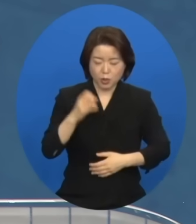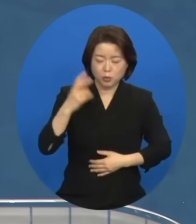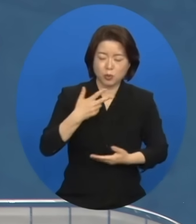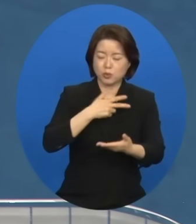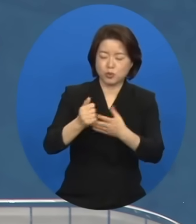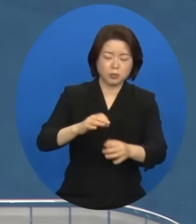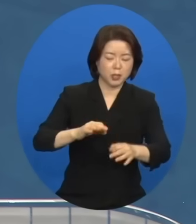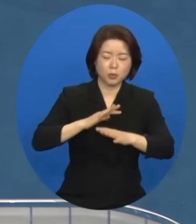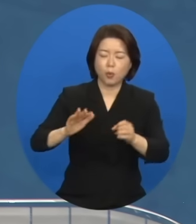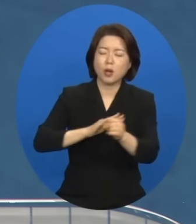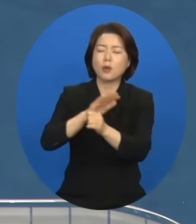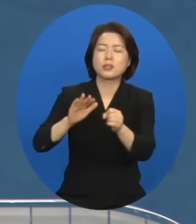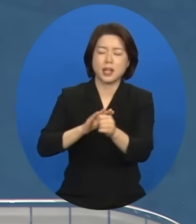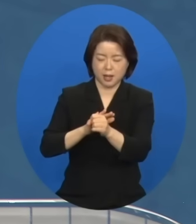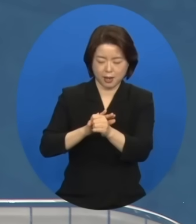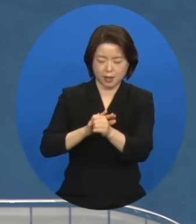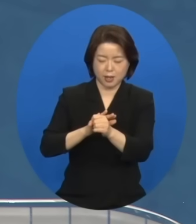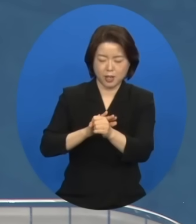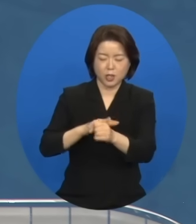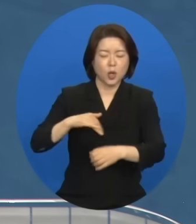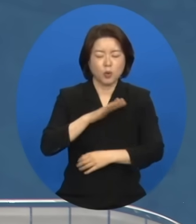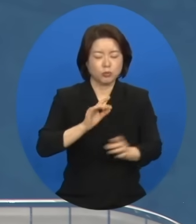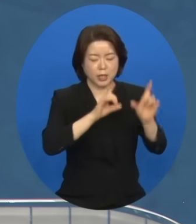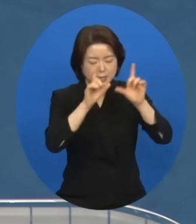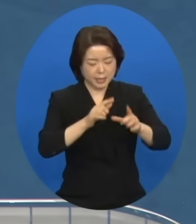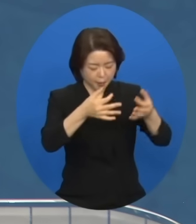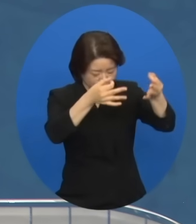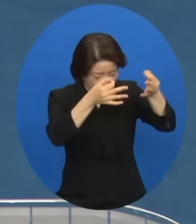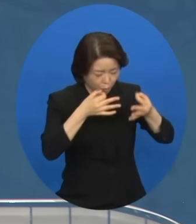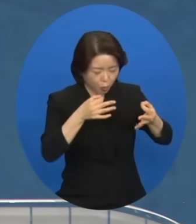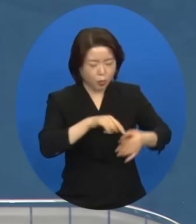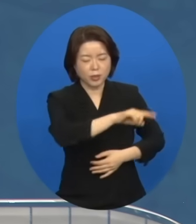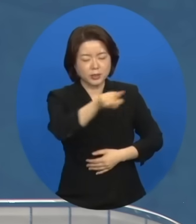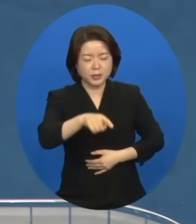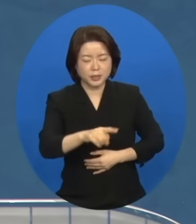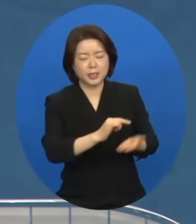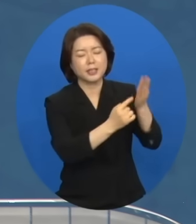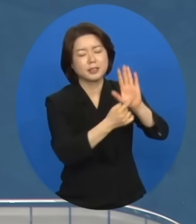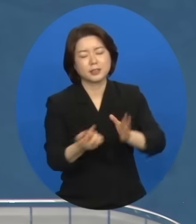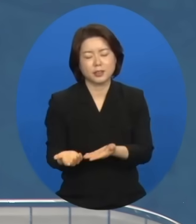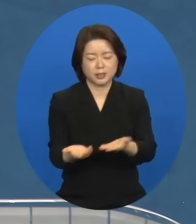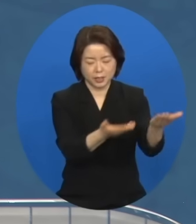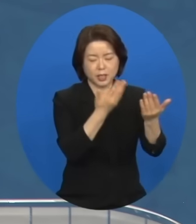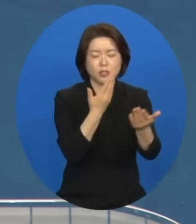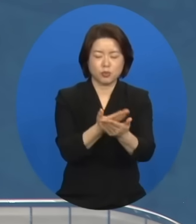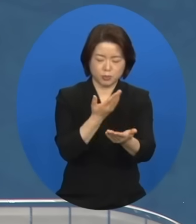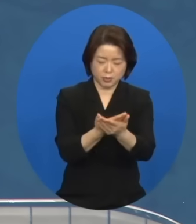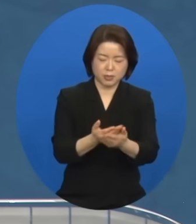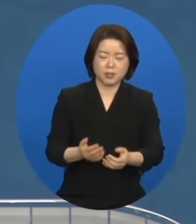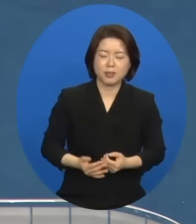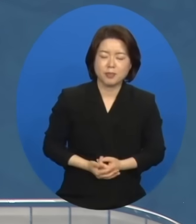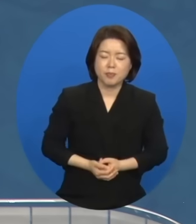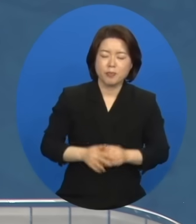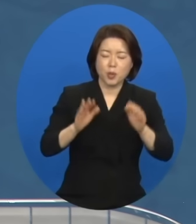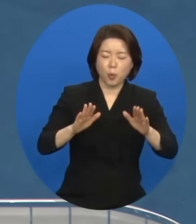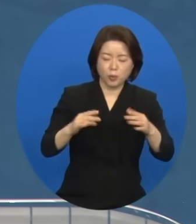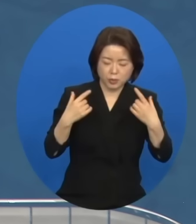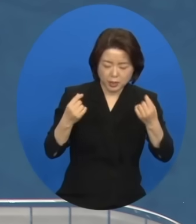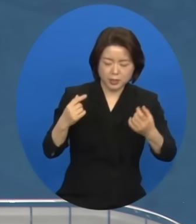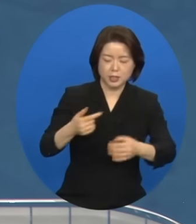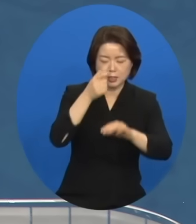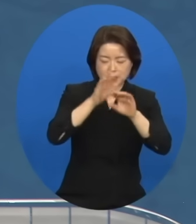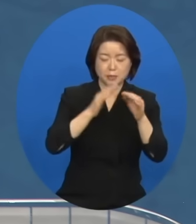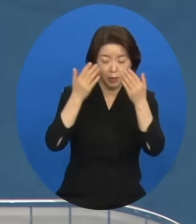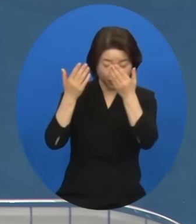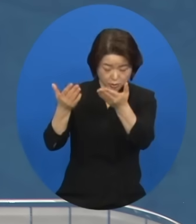주님의 놀라운 사랑을 우리의 삶을 통하여 그들에게 드러내게 하여 주옵소서. 오늘도 하나님께